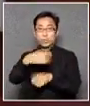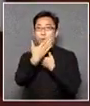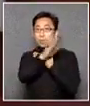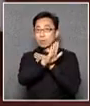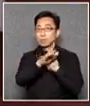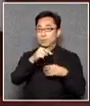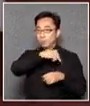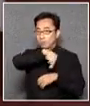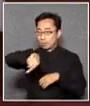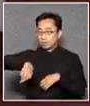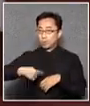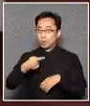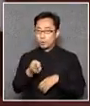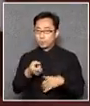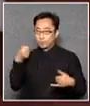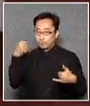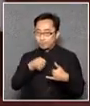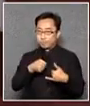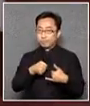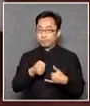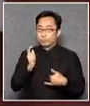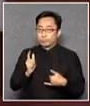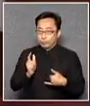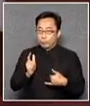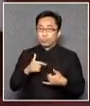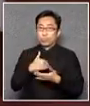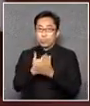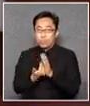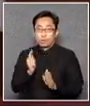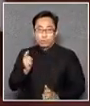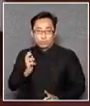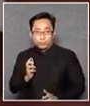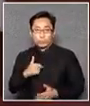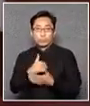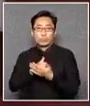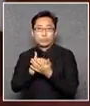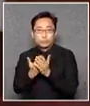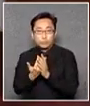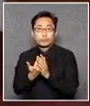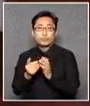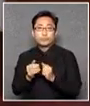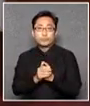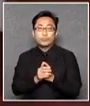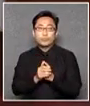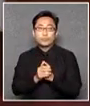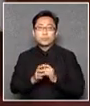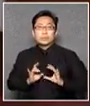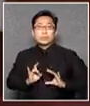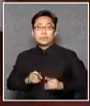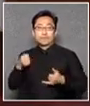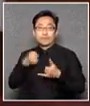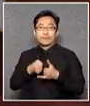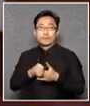地方蓄意使他人受到劇烈疼痛或痛苦，即犯施行酷刑